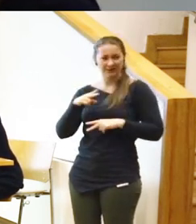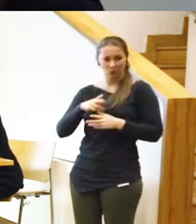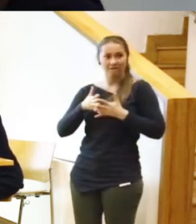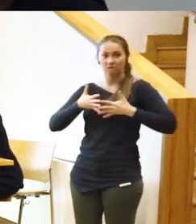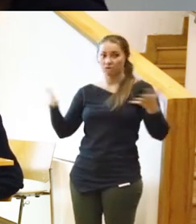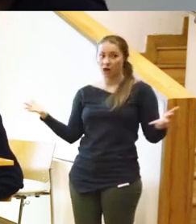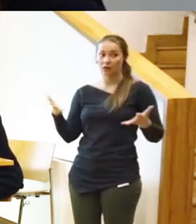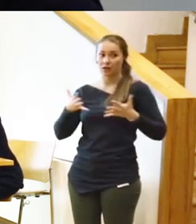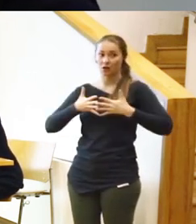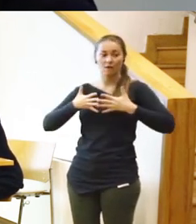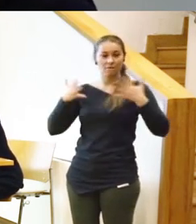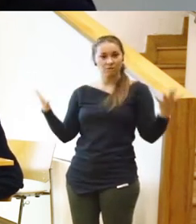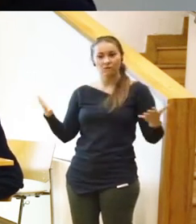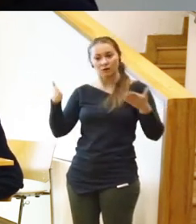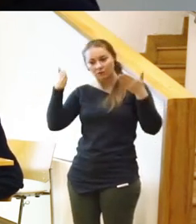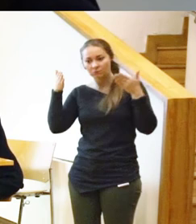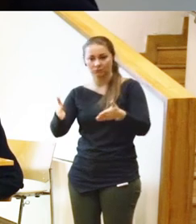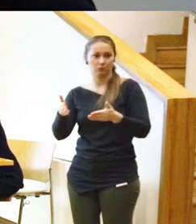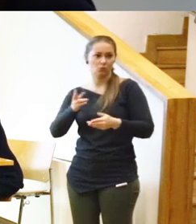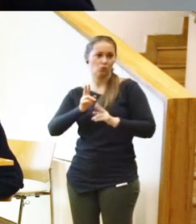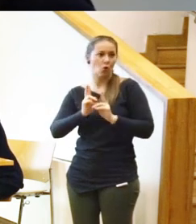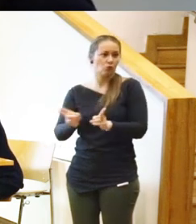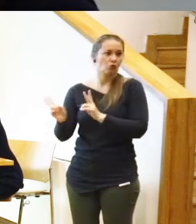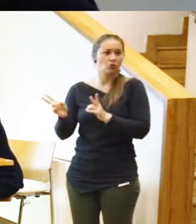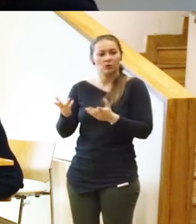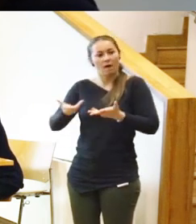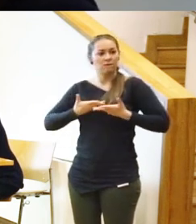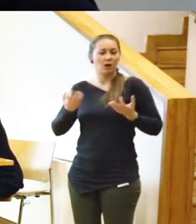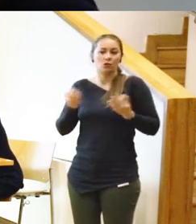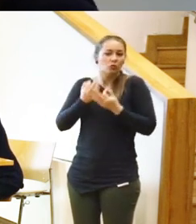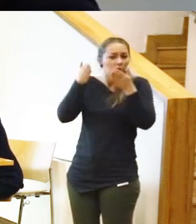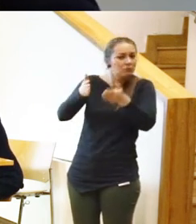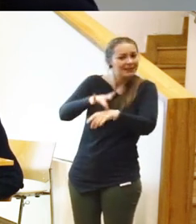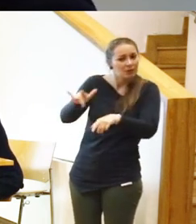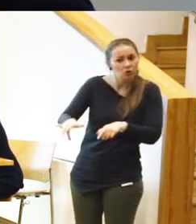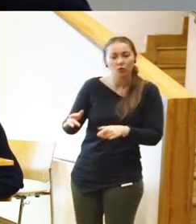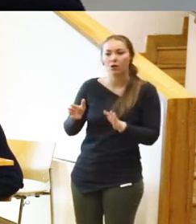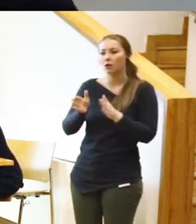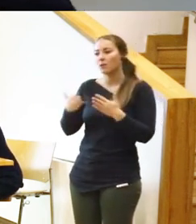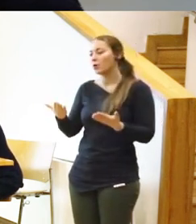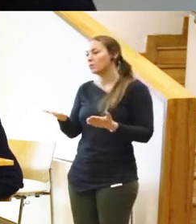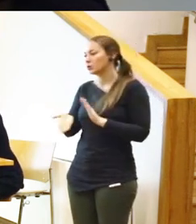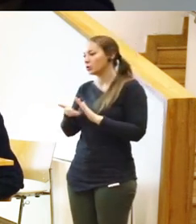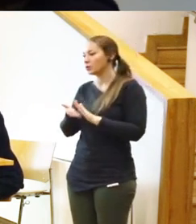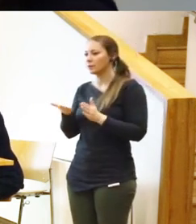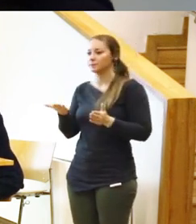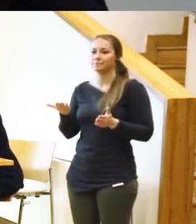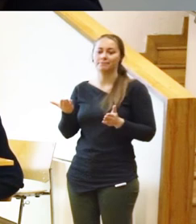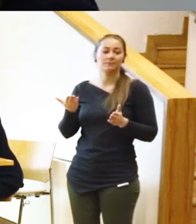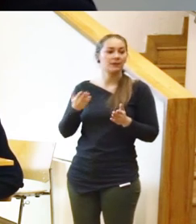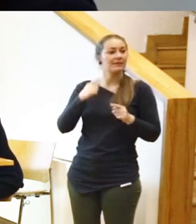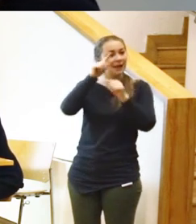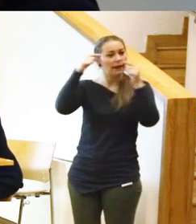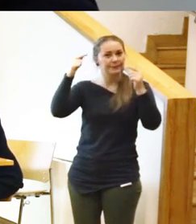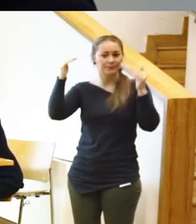obrovským jako polem, ve kterém je možné se pohybovat. A nebo jsou to například méně vzdělaní,